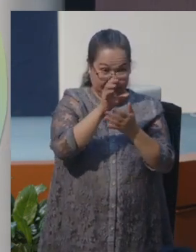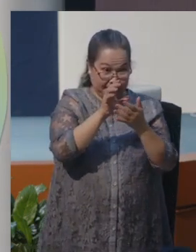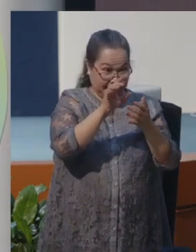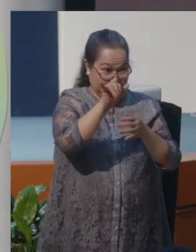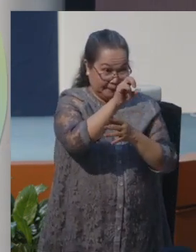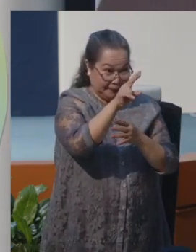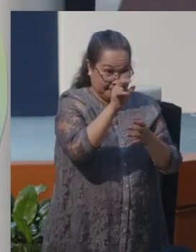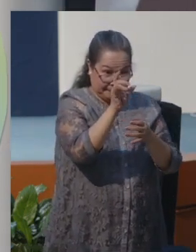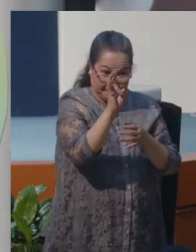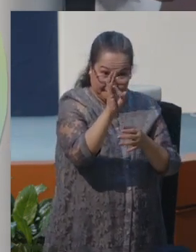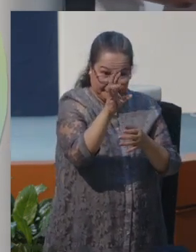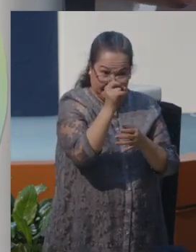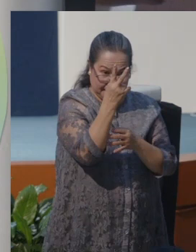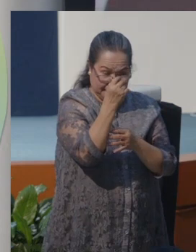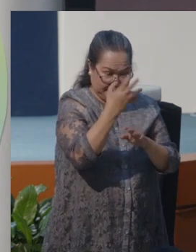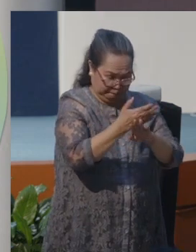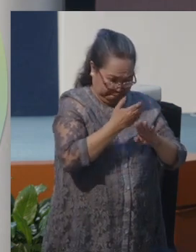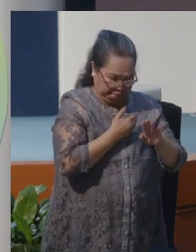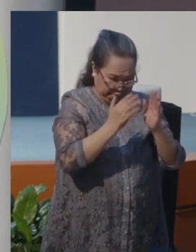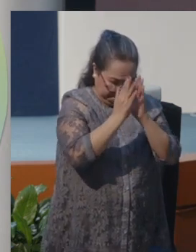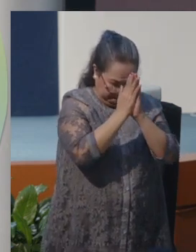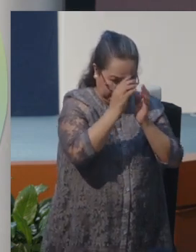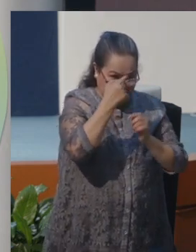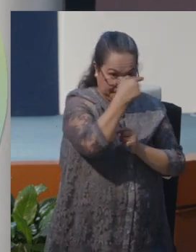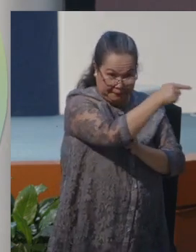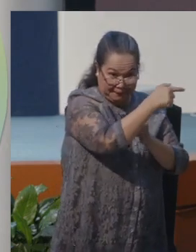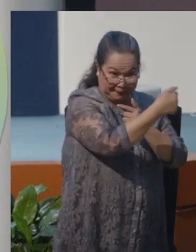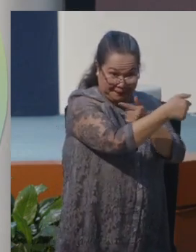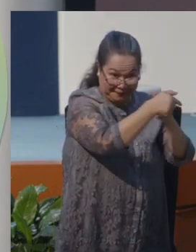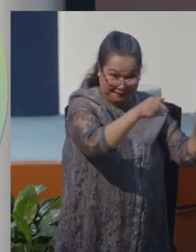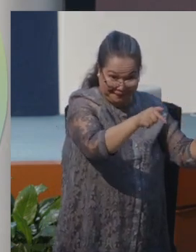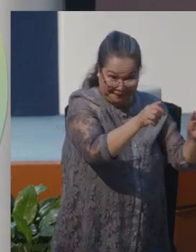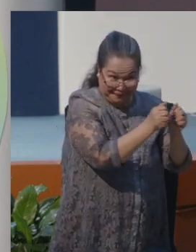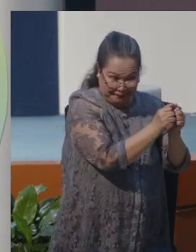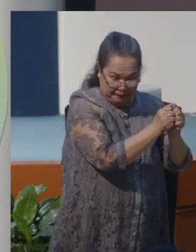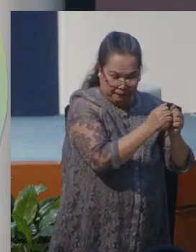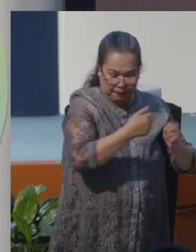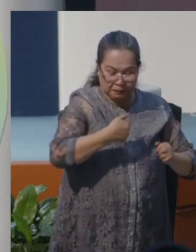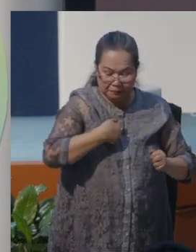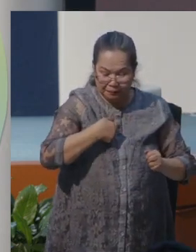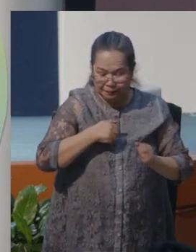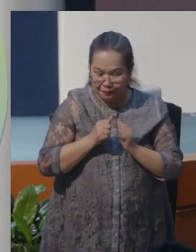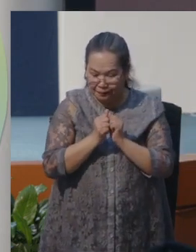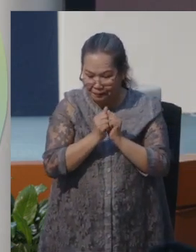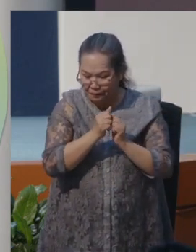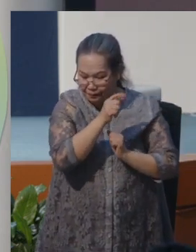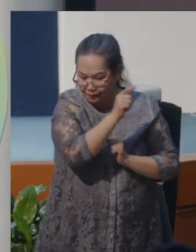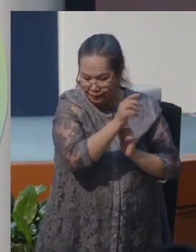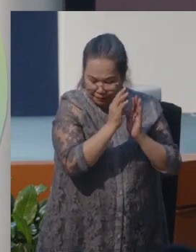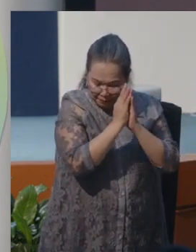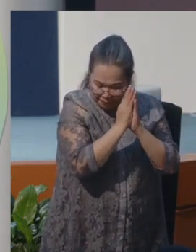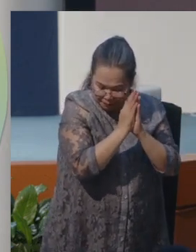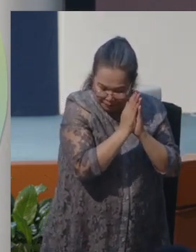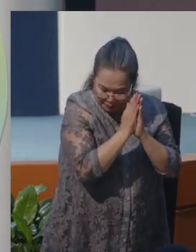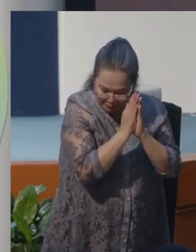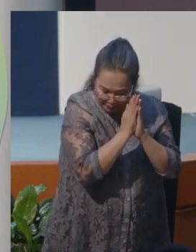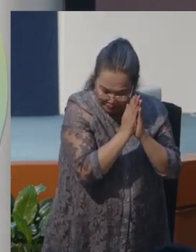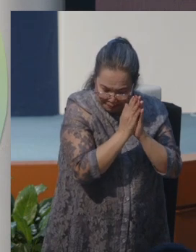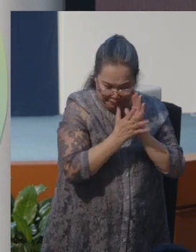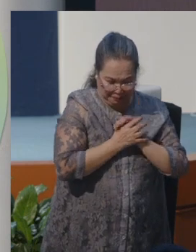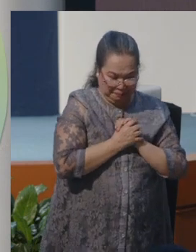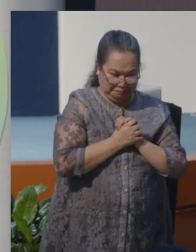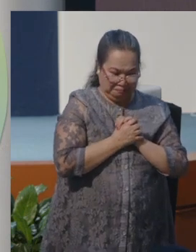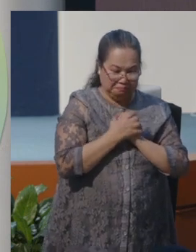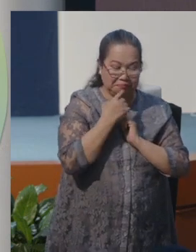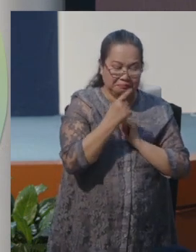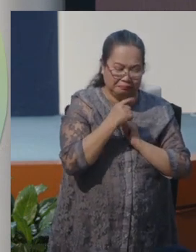siya ay nananalangin bago siya magpunta sa Gethsemane, sabi niya, while I was with them, nananalangin siya sa Diyos Ama.